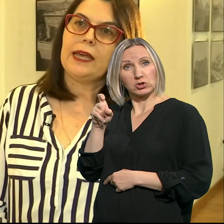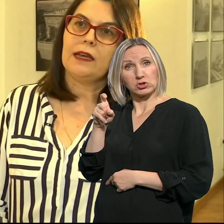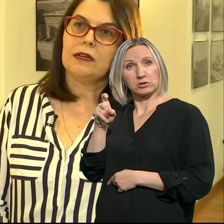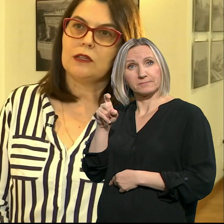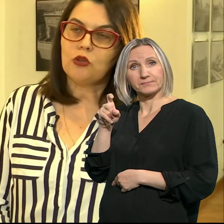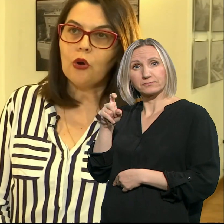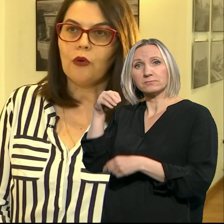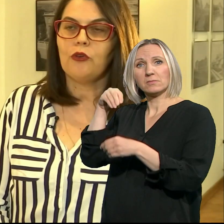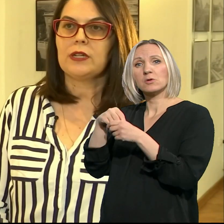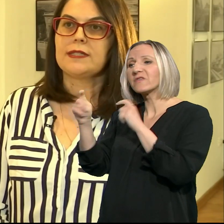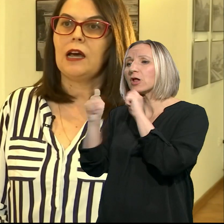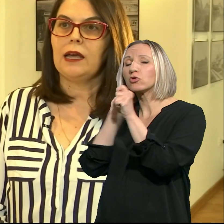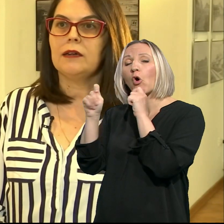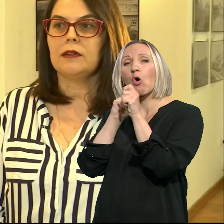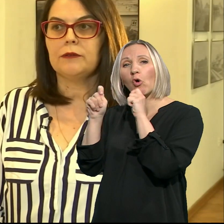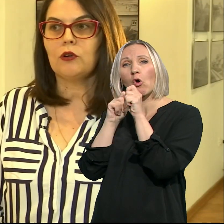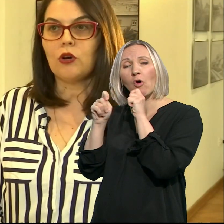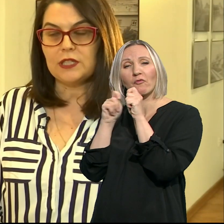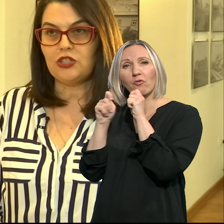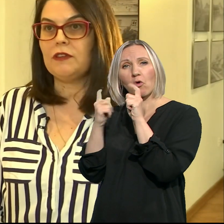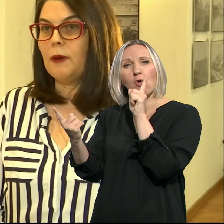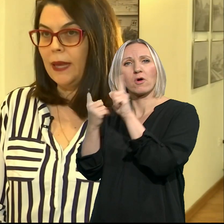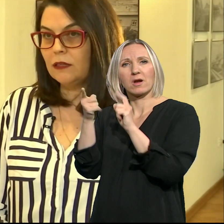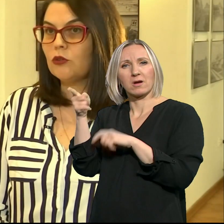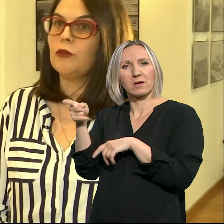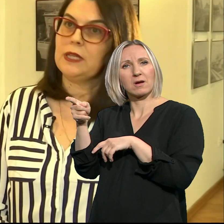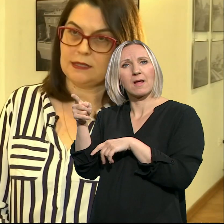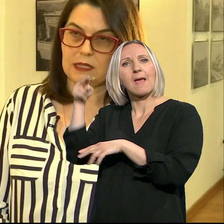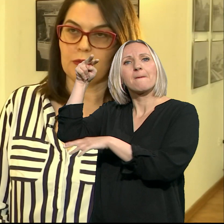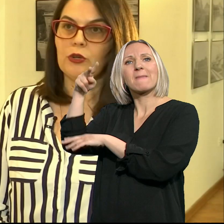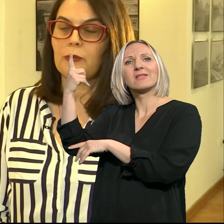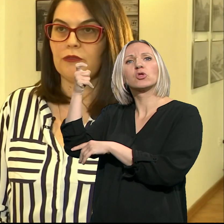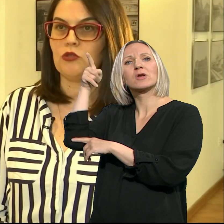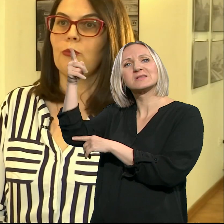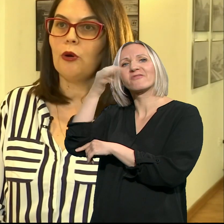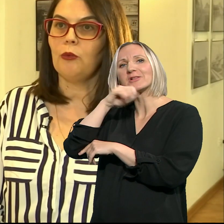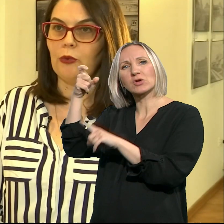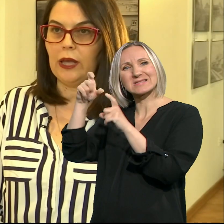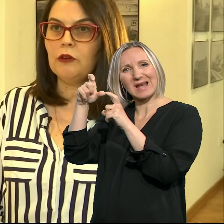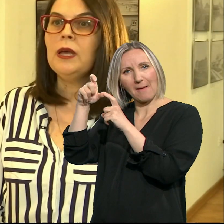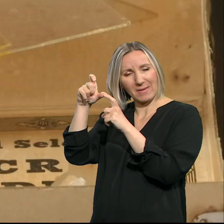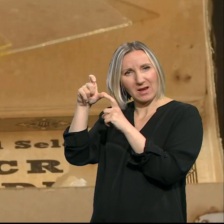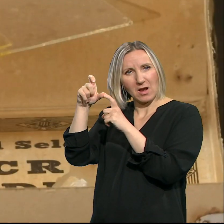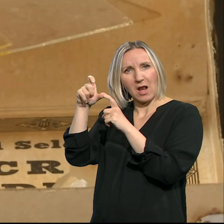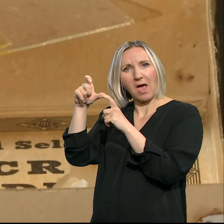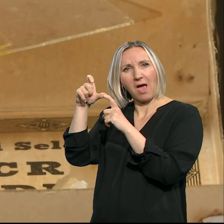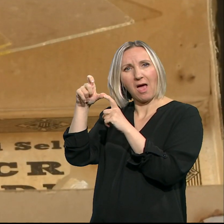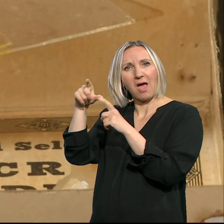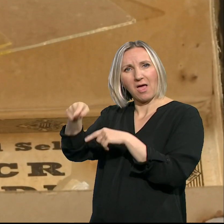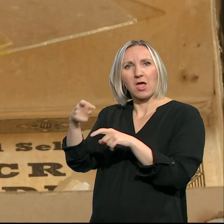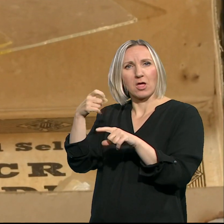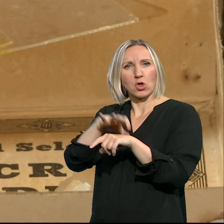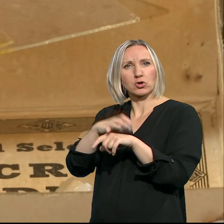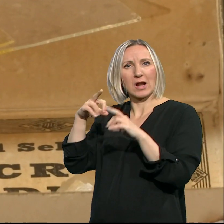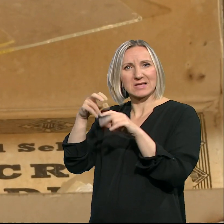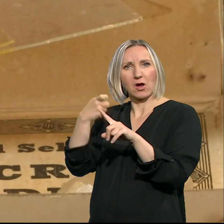napravljen je dogovor sa Kostićevim mentorom iz Strasbura, profesorom Buenom, i uz veliku pomoć